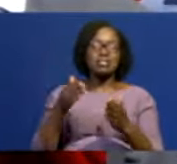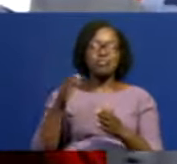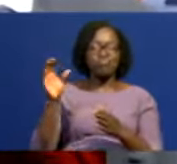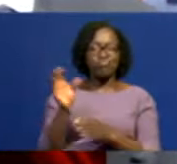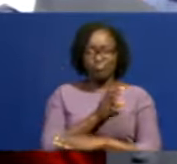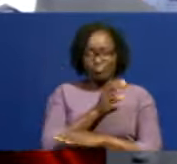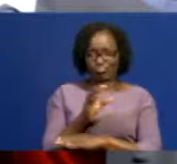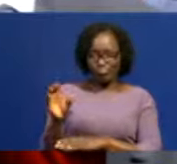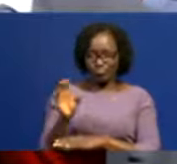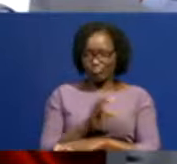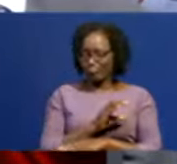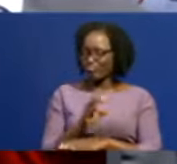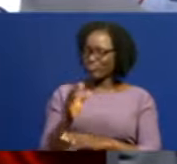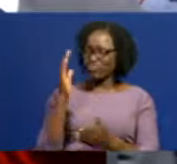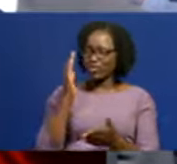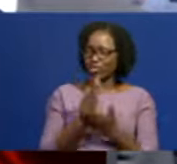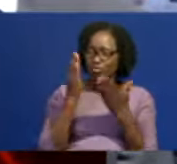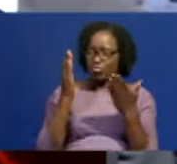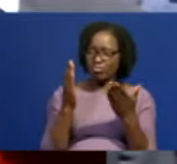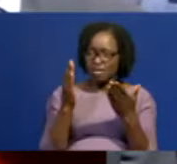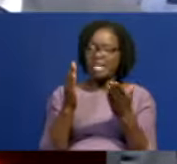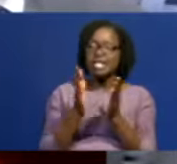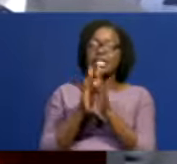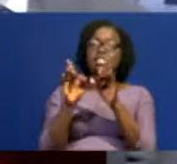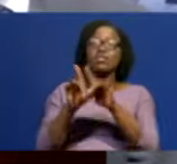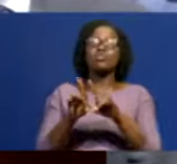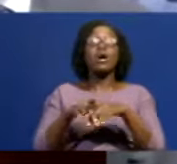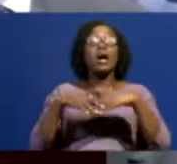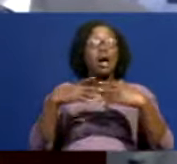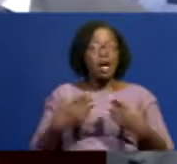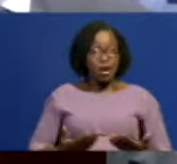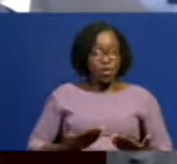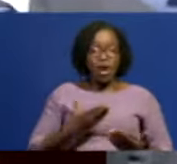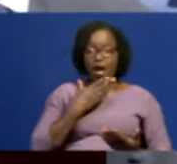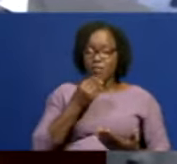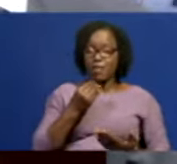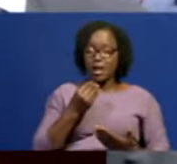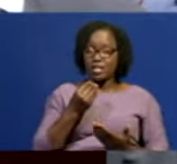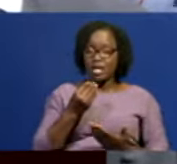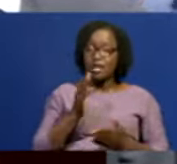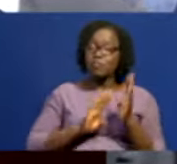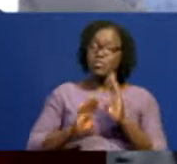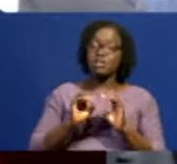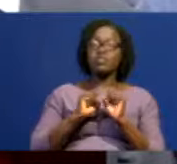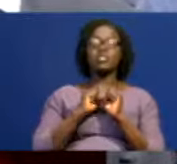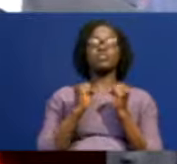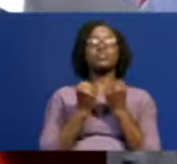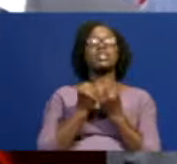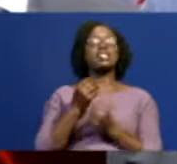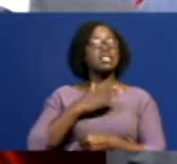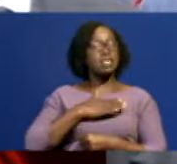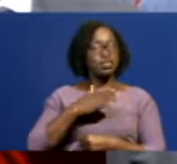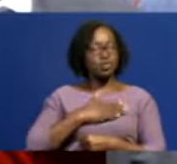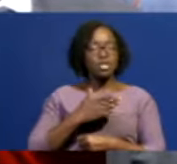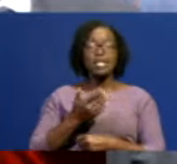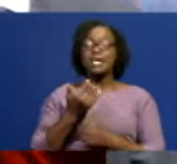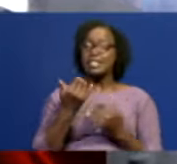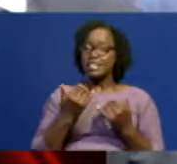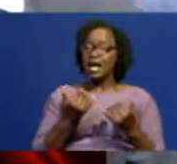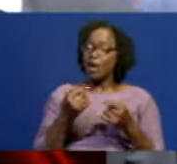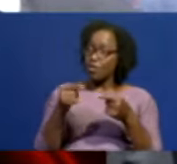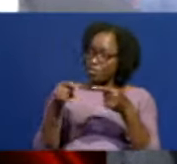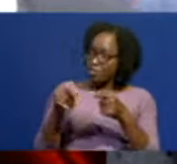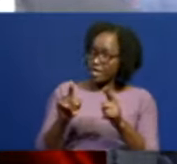nazo kabisa. Tumewafundisha vile mwanaume anafaa kuwa katika society yetu. Tumewaambia sasa